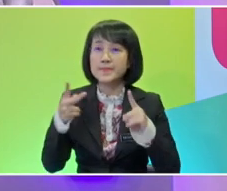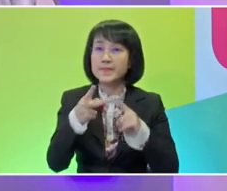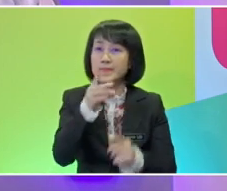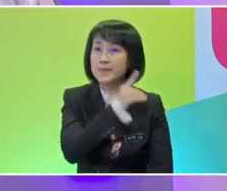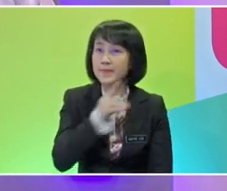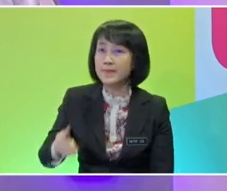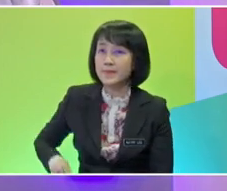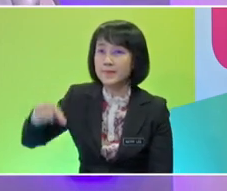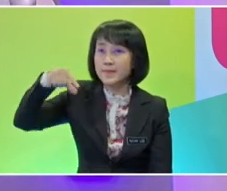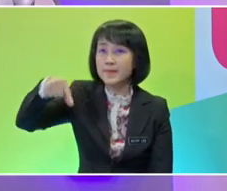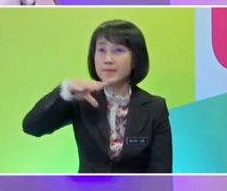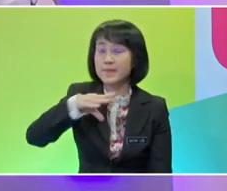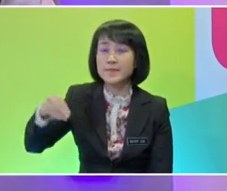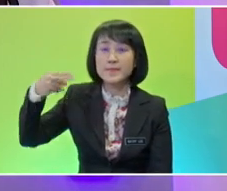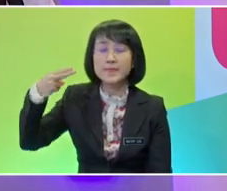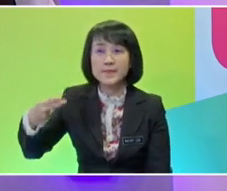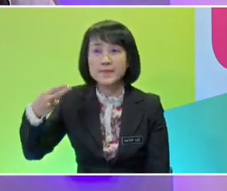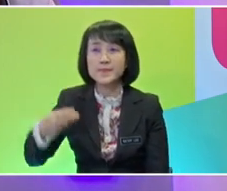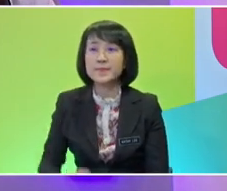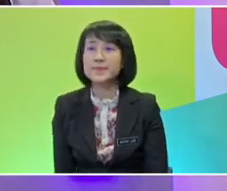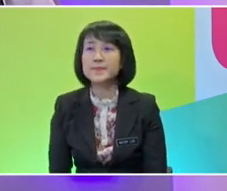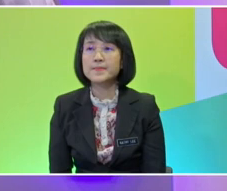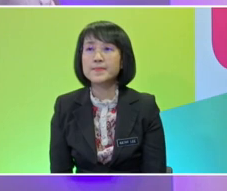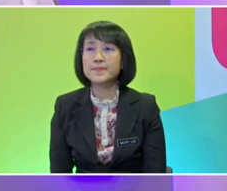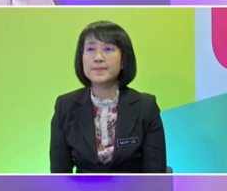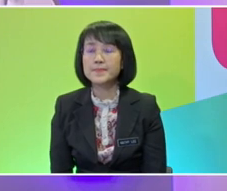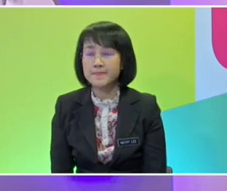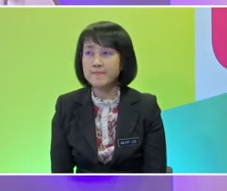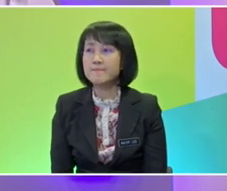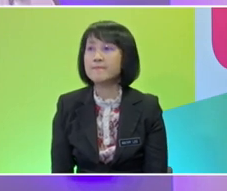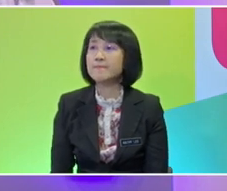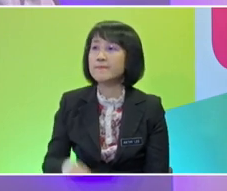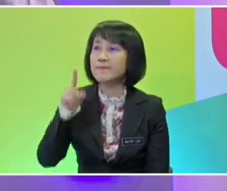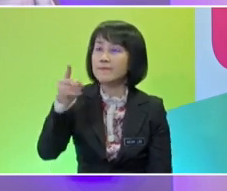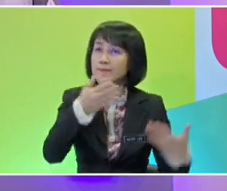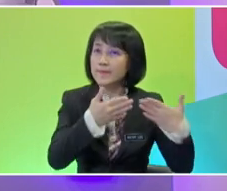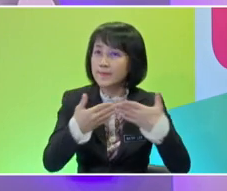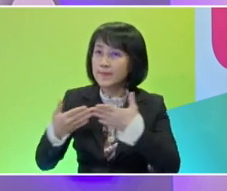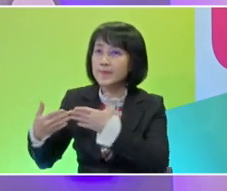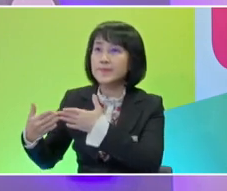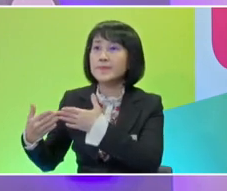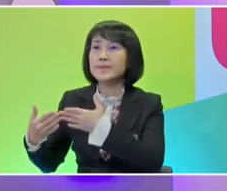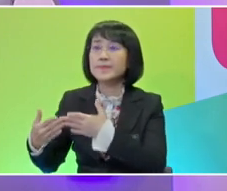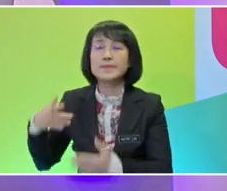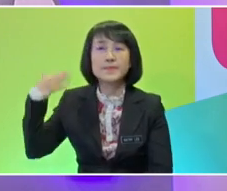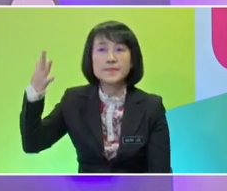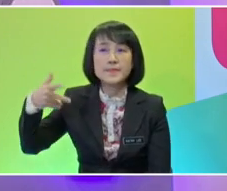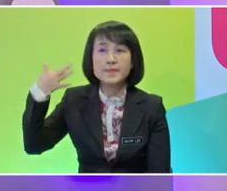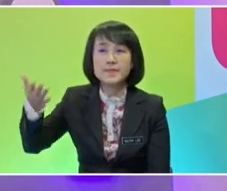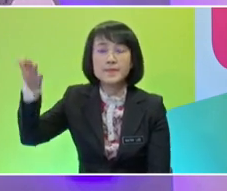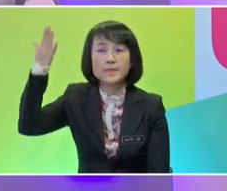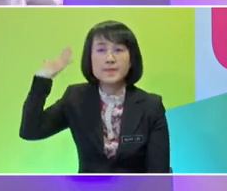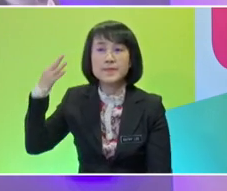merupakan satu manifestasi daripada ke tamadunan yang lepas memberi